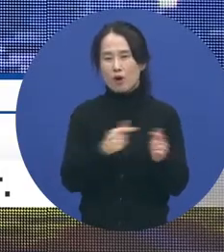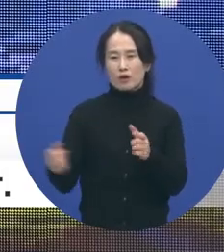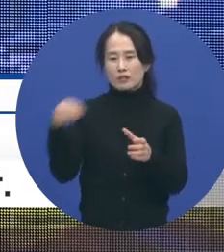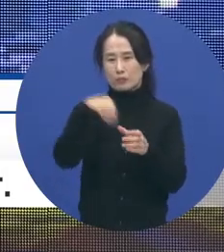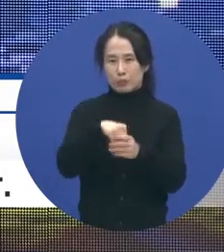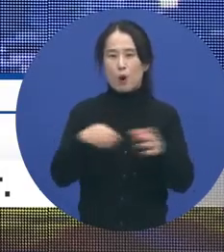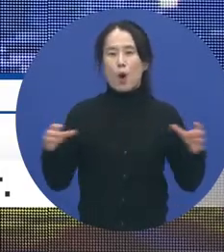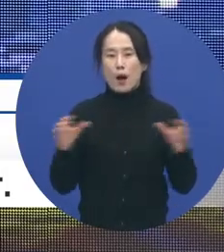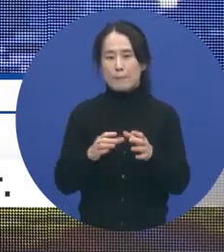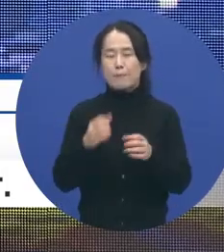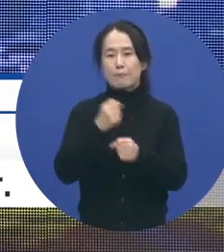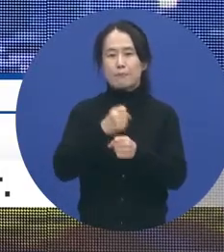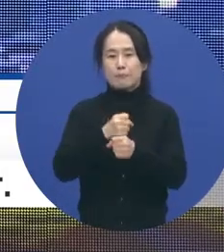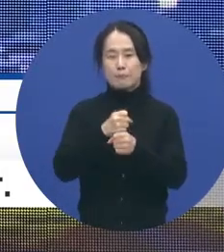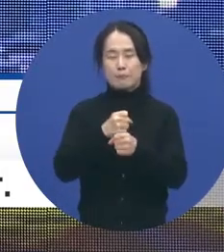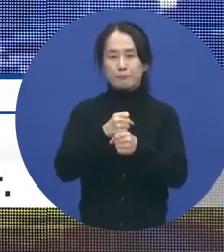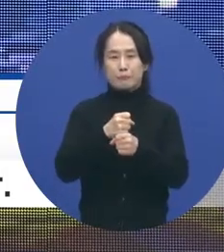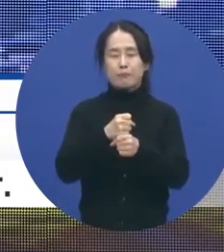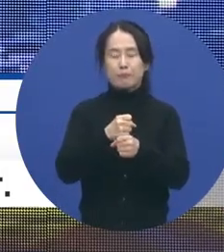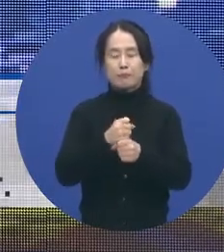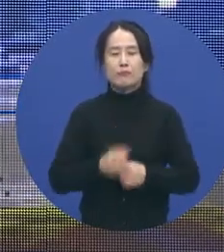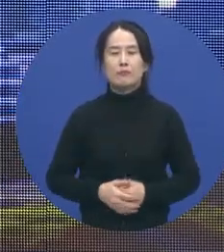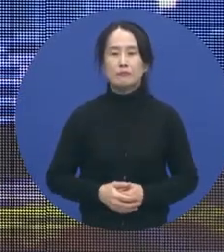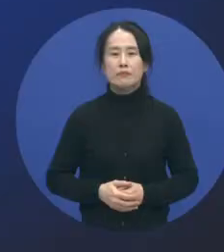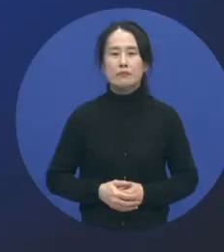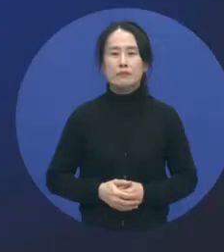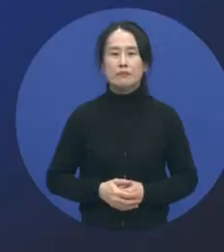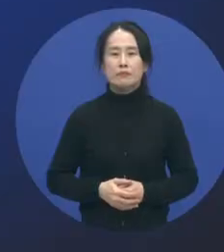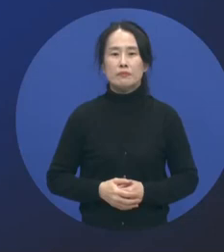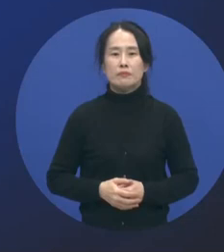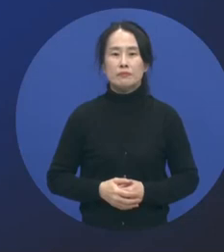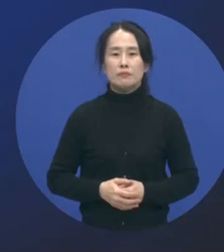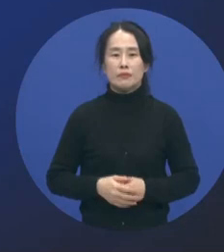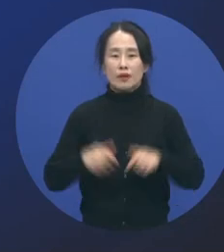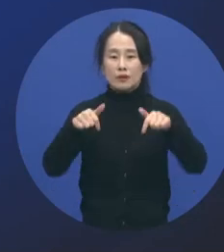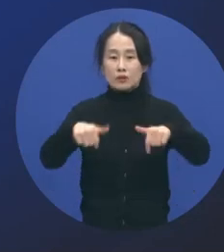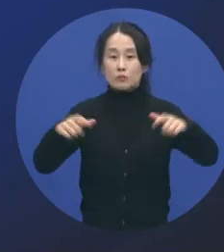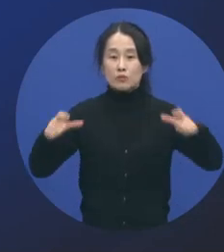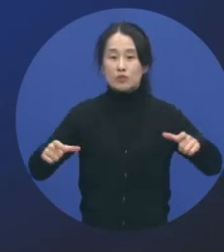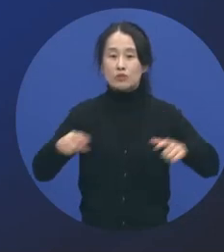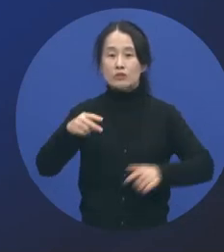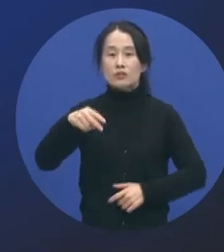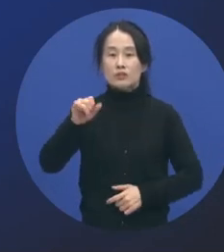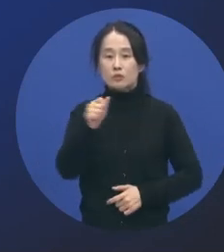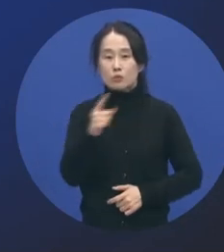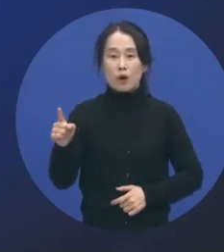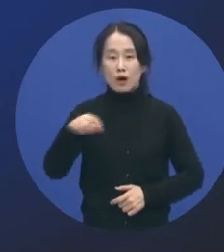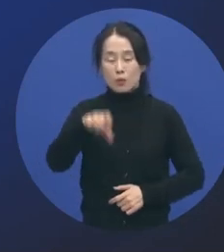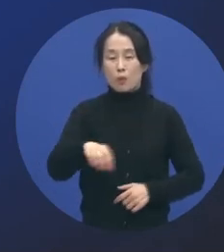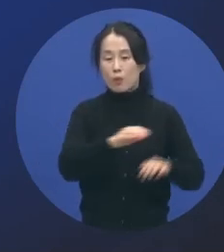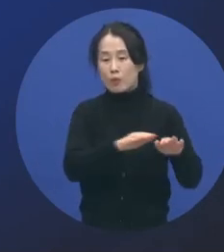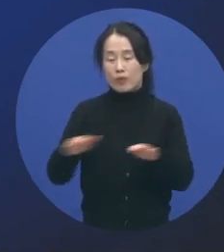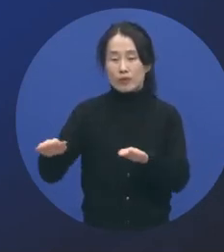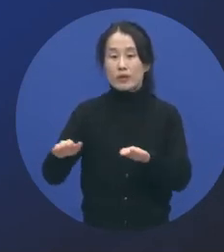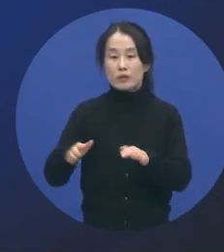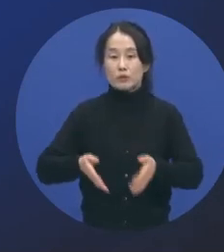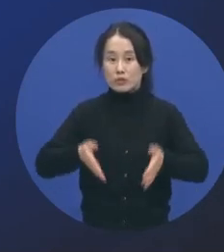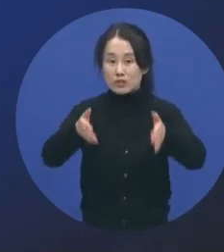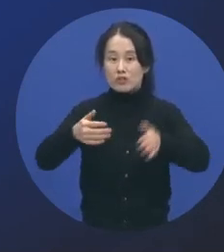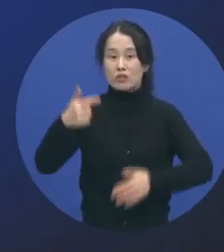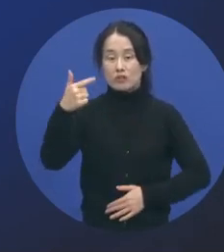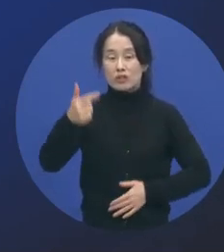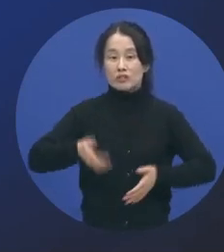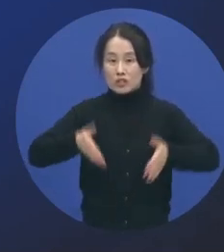포함된 종합계획을 이제 완성판이 만들어진 것입니다. 서부권은 시화방조제 해안도로 확장 등 도로 6개